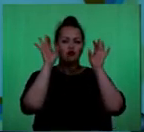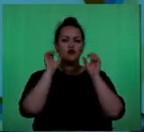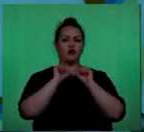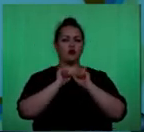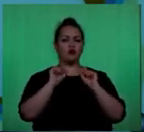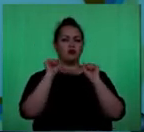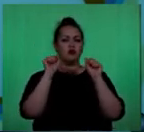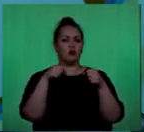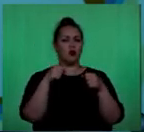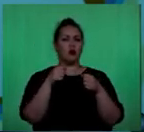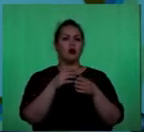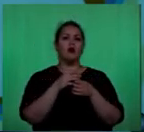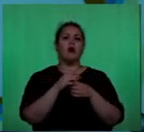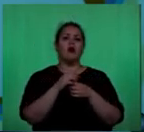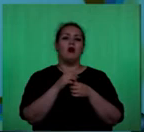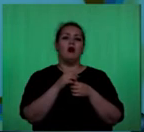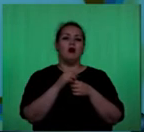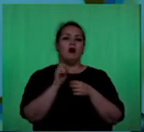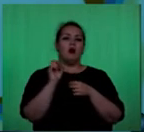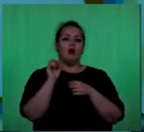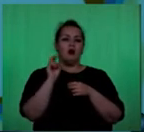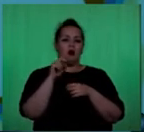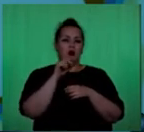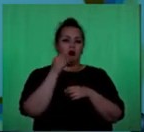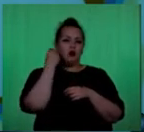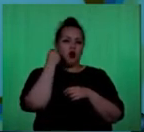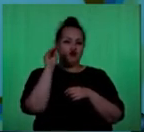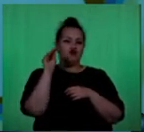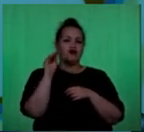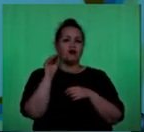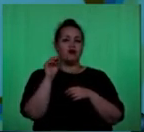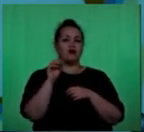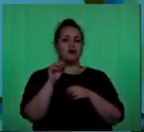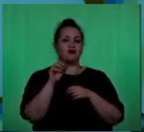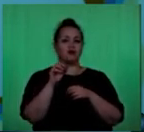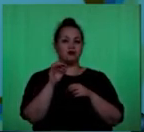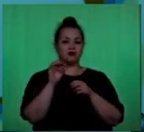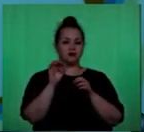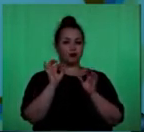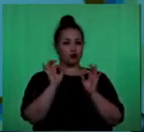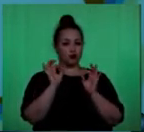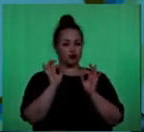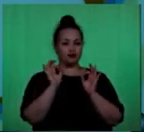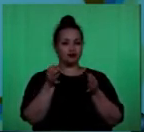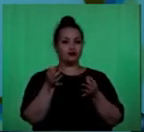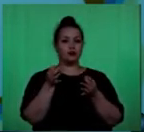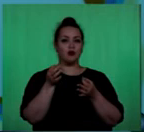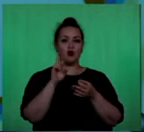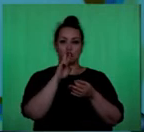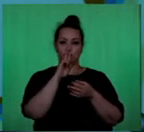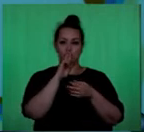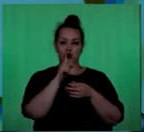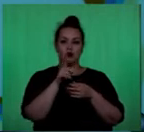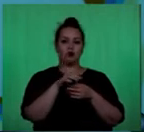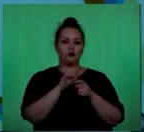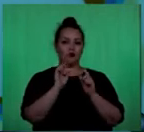могут обладать как положительными качествами так и отрицательными качествами вы согласны